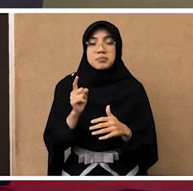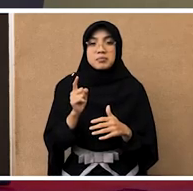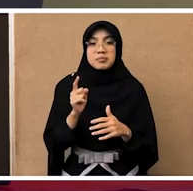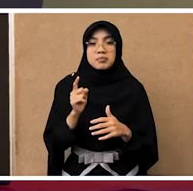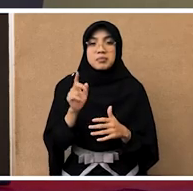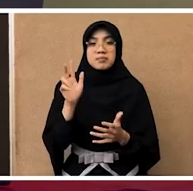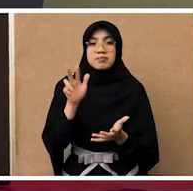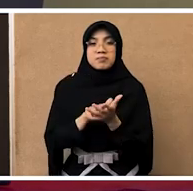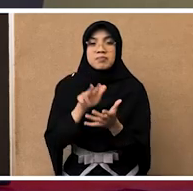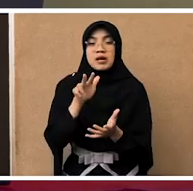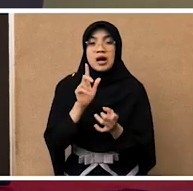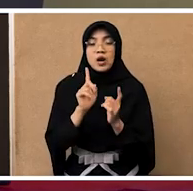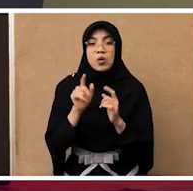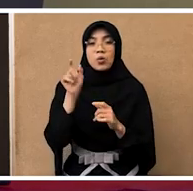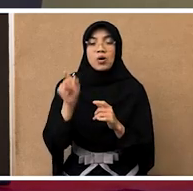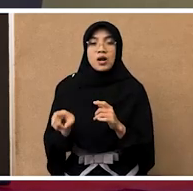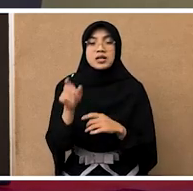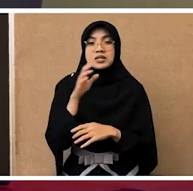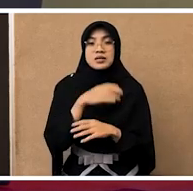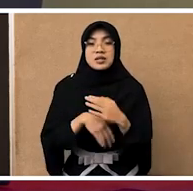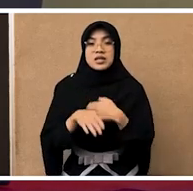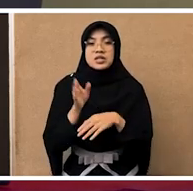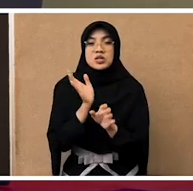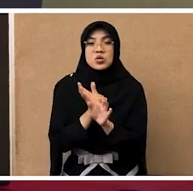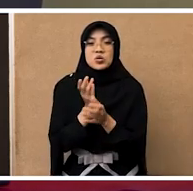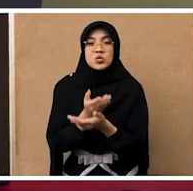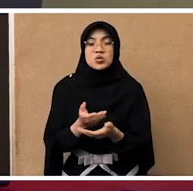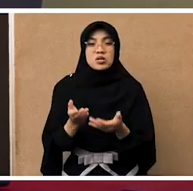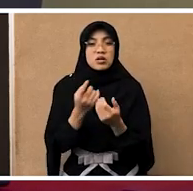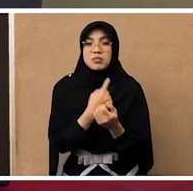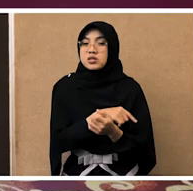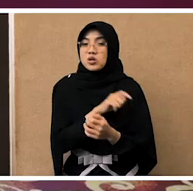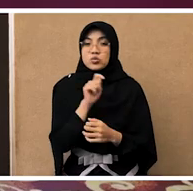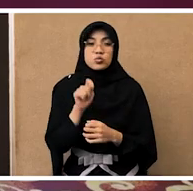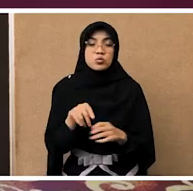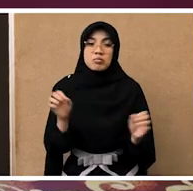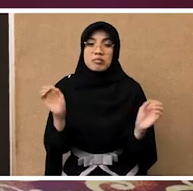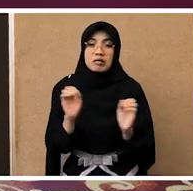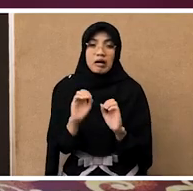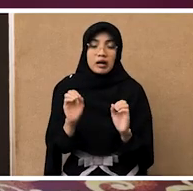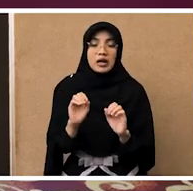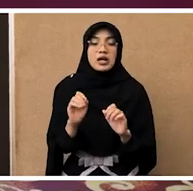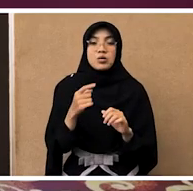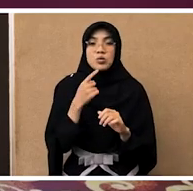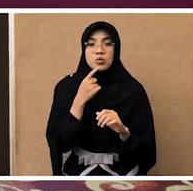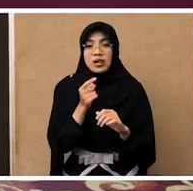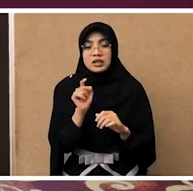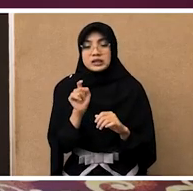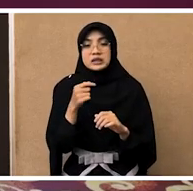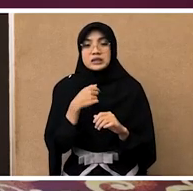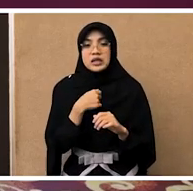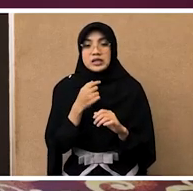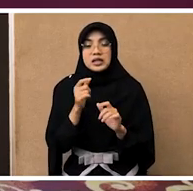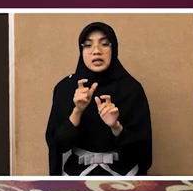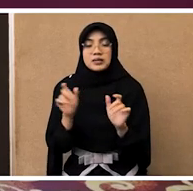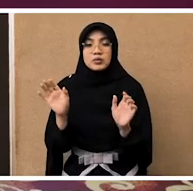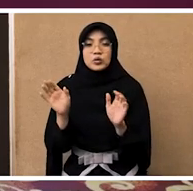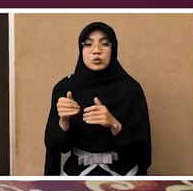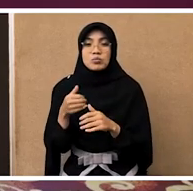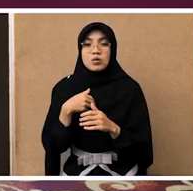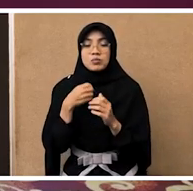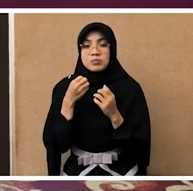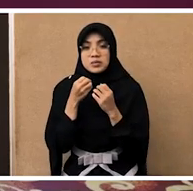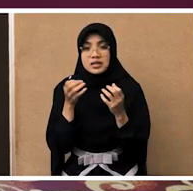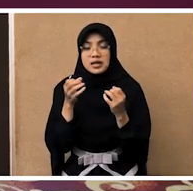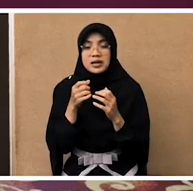melegitimasi bahwa penyandang disabilitas sosial itu tidak punya kapasitas hukum nah berkaitan dengan ini saya di closing statement ingin